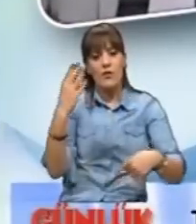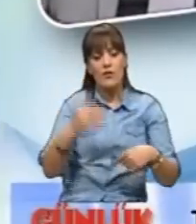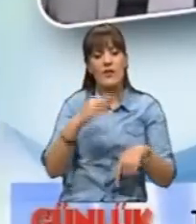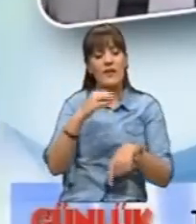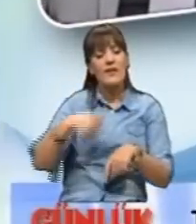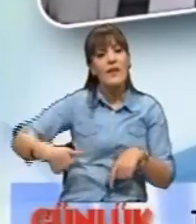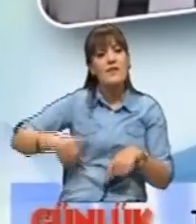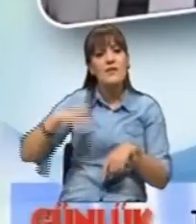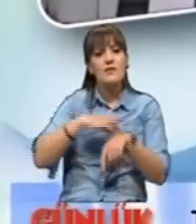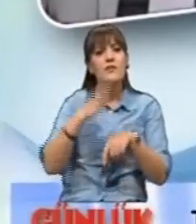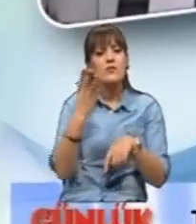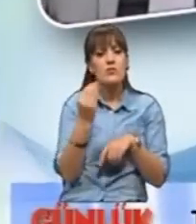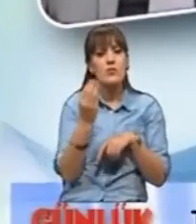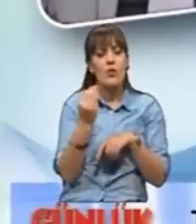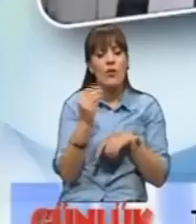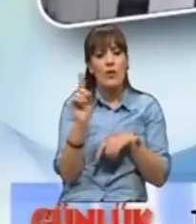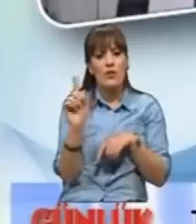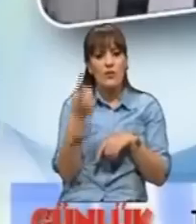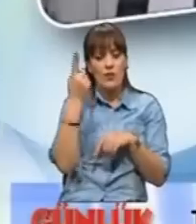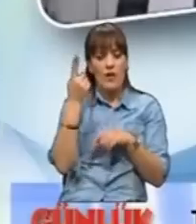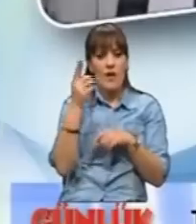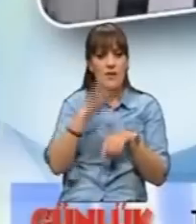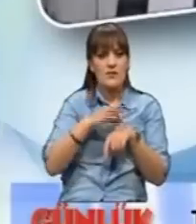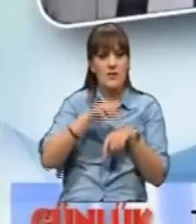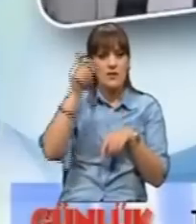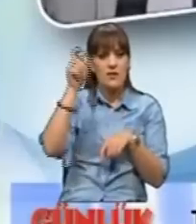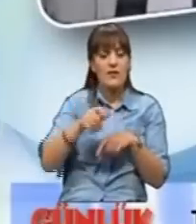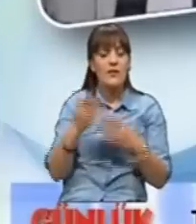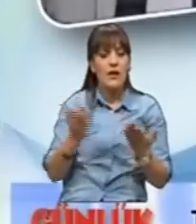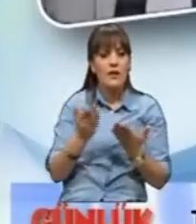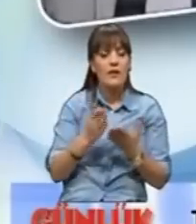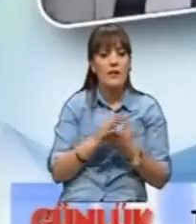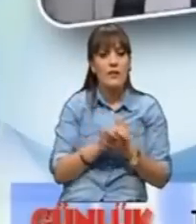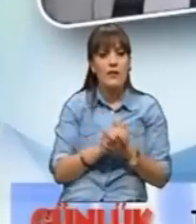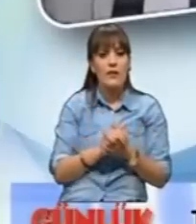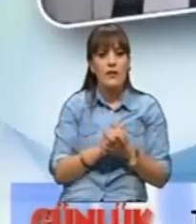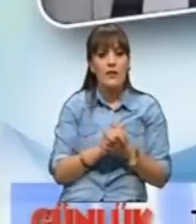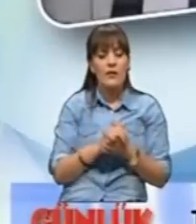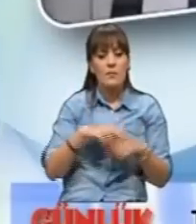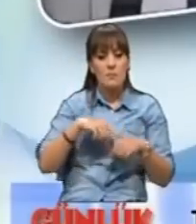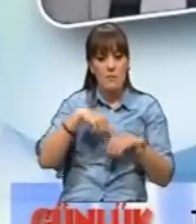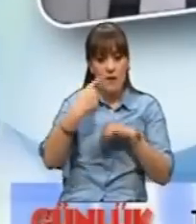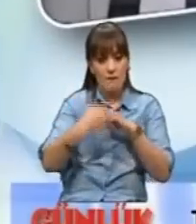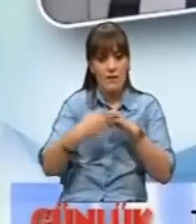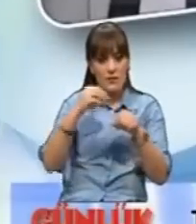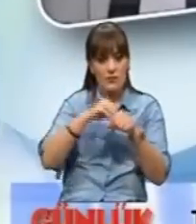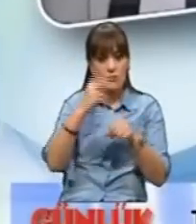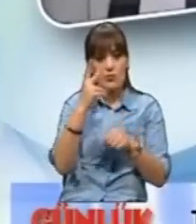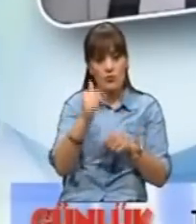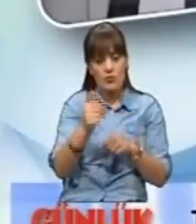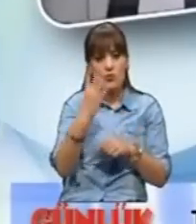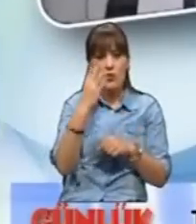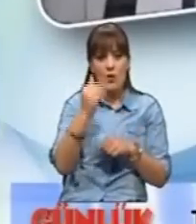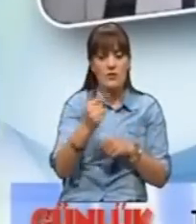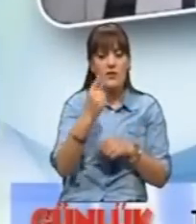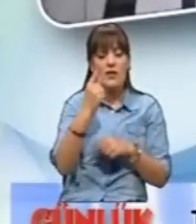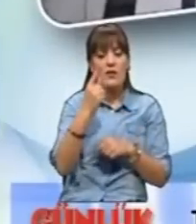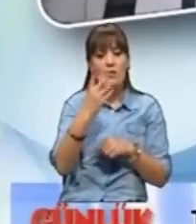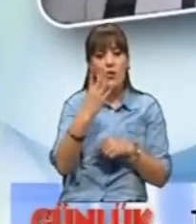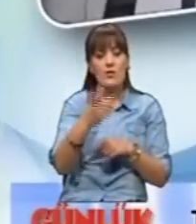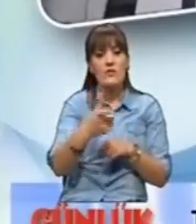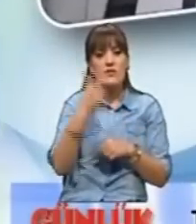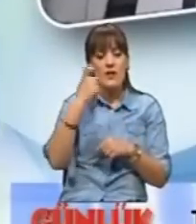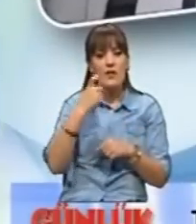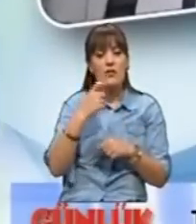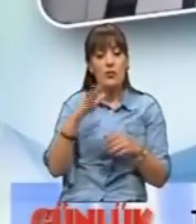hastaları çok enteresan hastalardır. Yani haftada 3 gün 4 saat bir kere